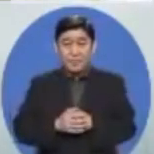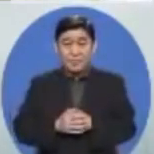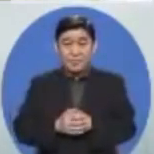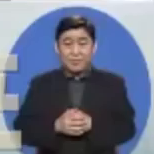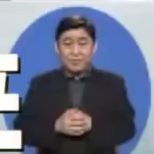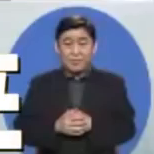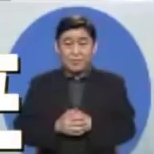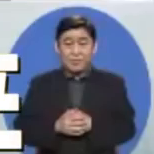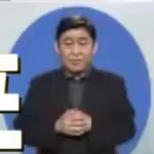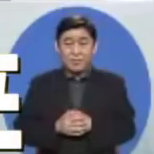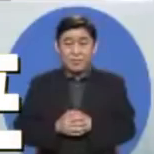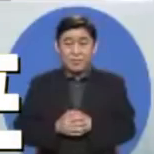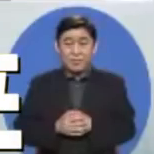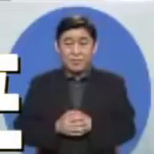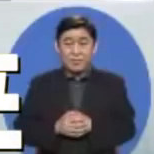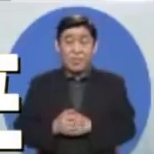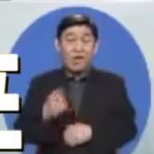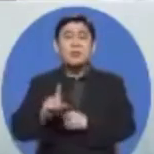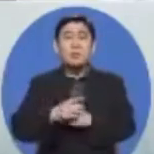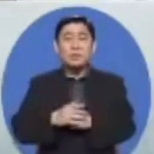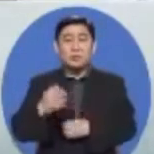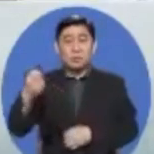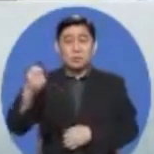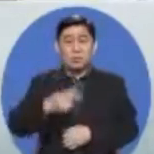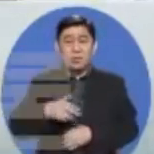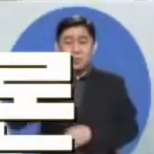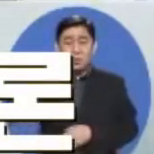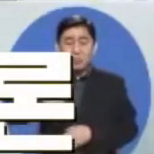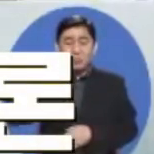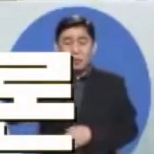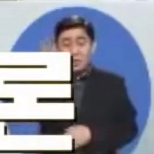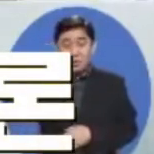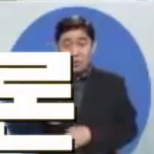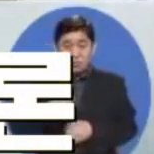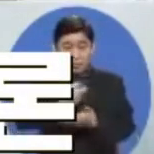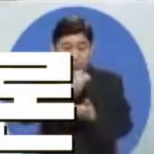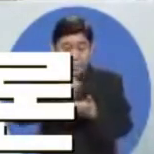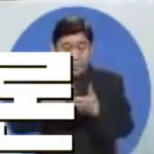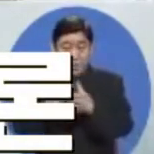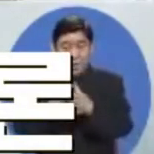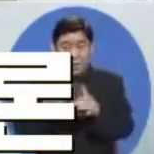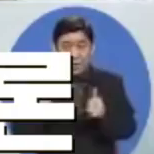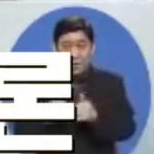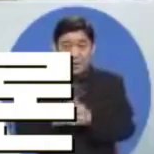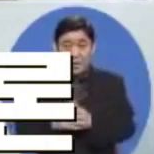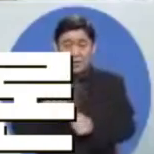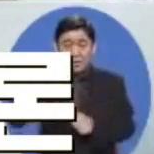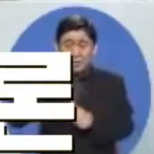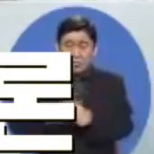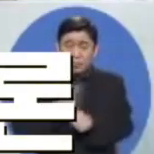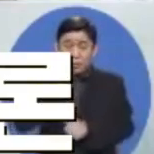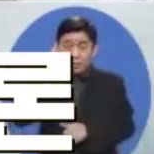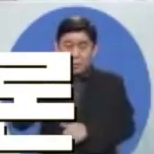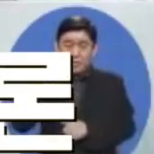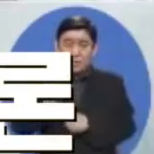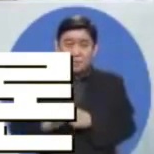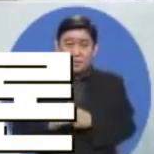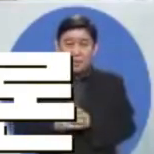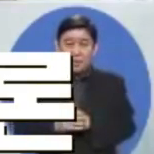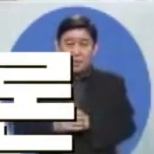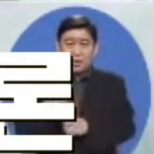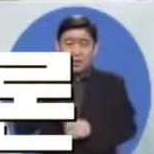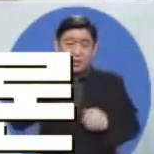그 거짓말이라고 단정하는 것도 허위사실 유포입니다. 주진우 기자가 제가 우연히 봤습니다만은